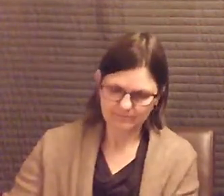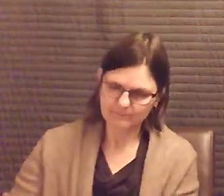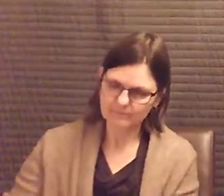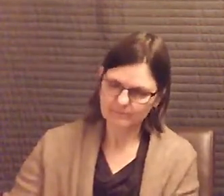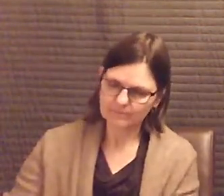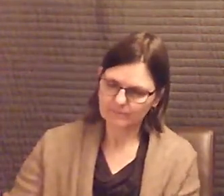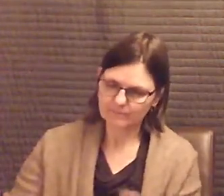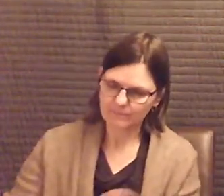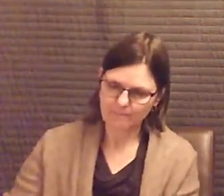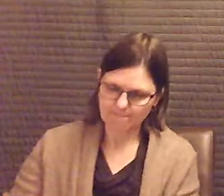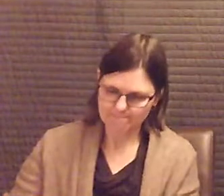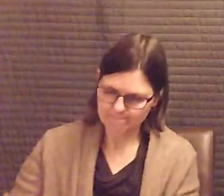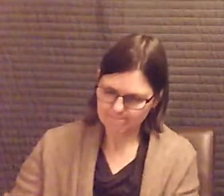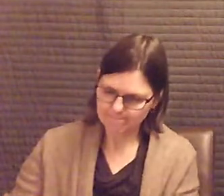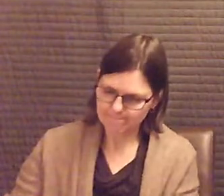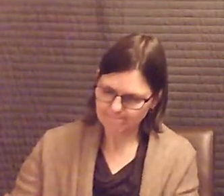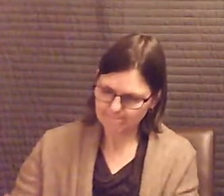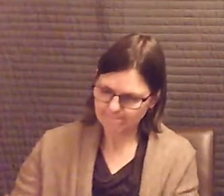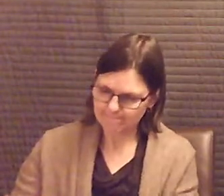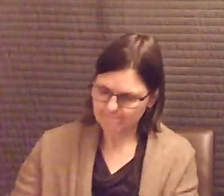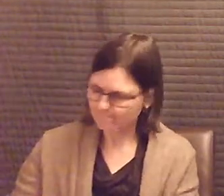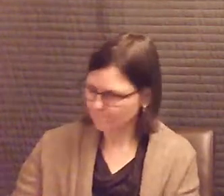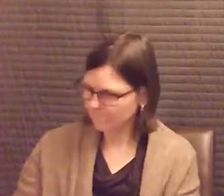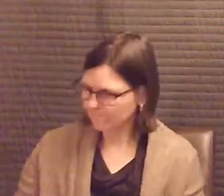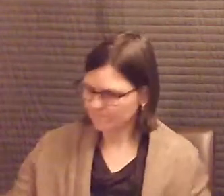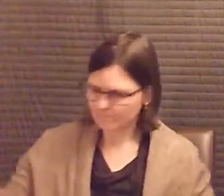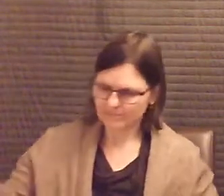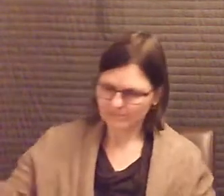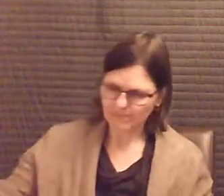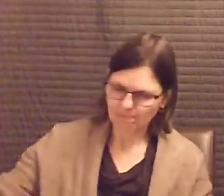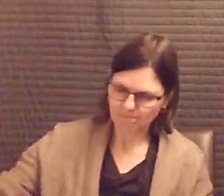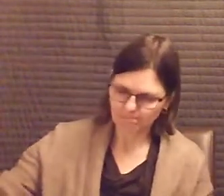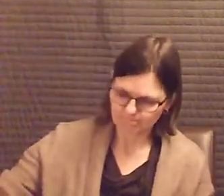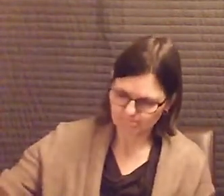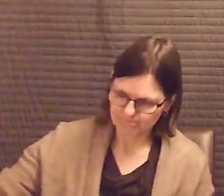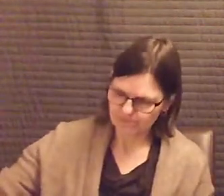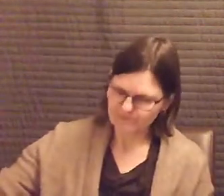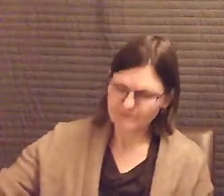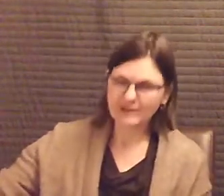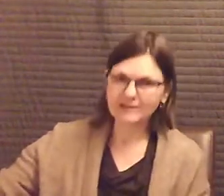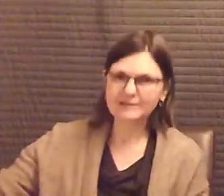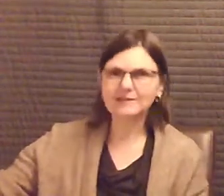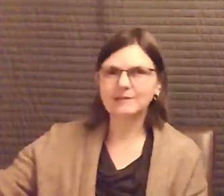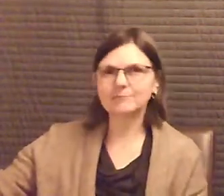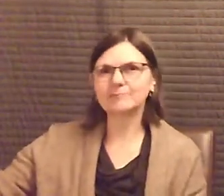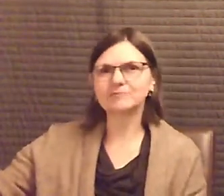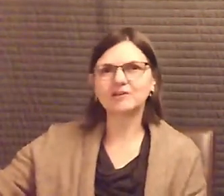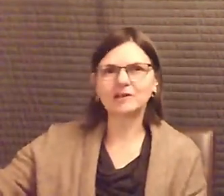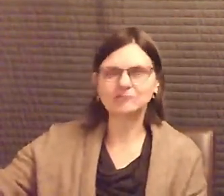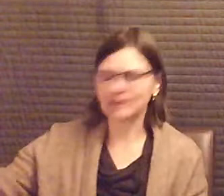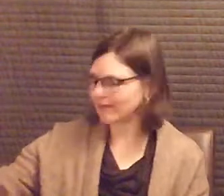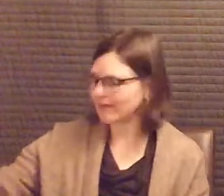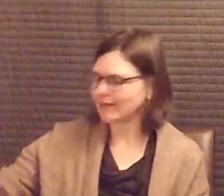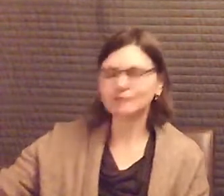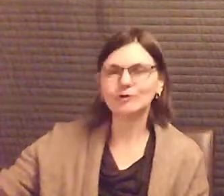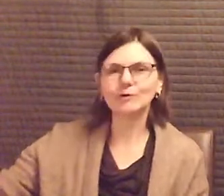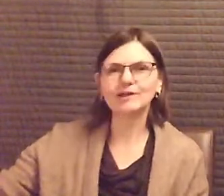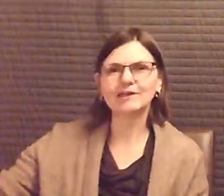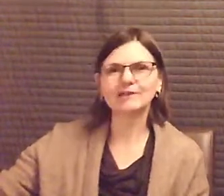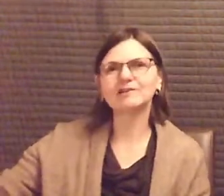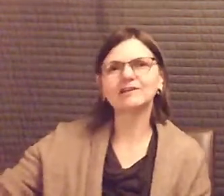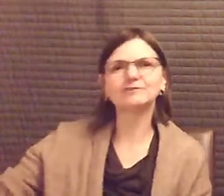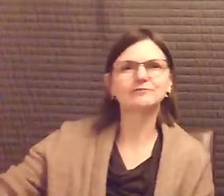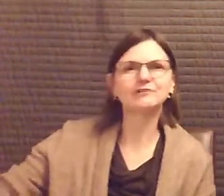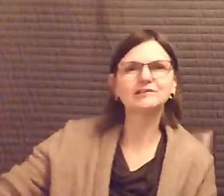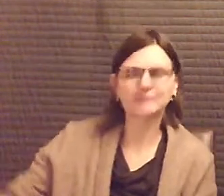love you love totaal zijn hier en je lengte van je met twee jaar geleden al verloren